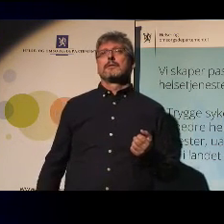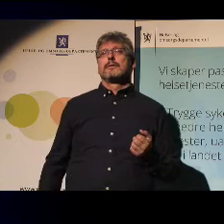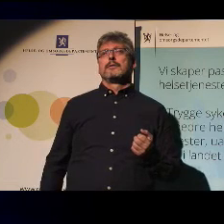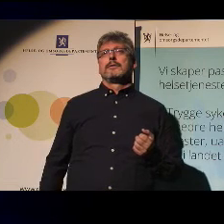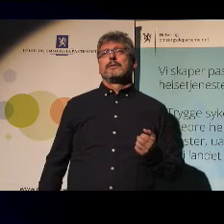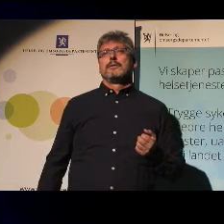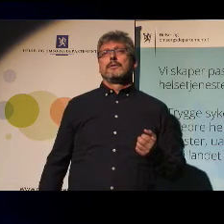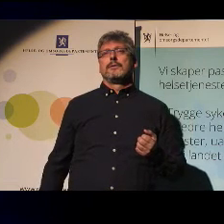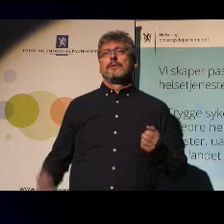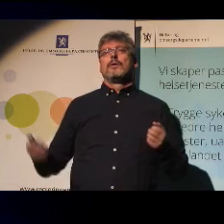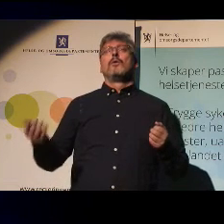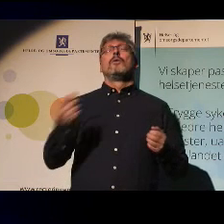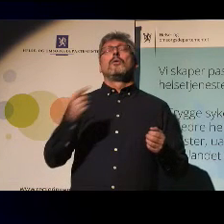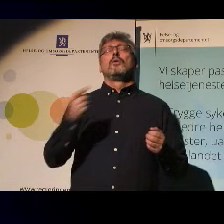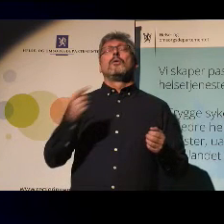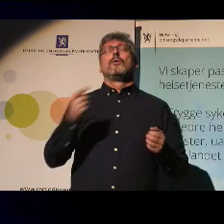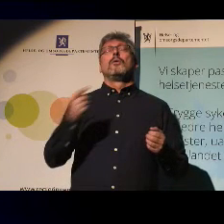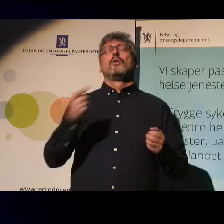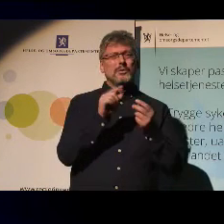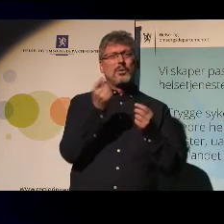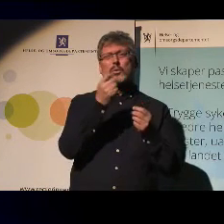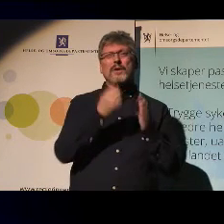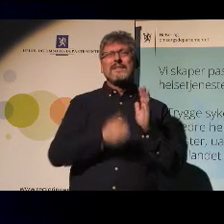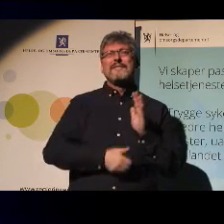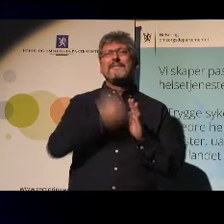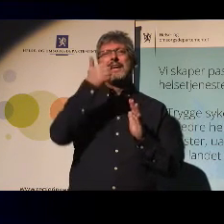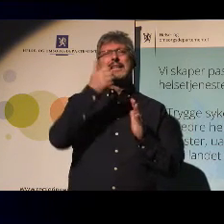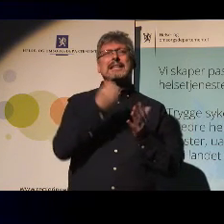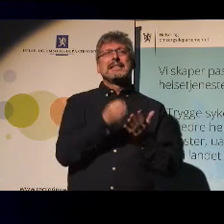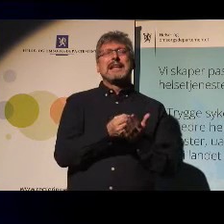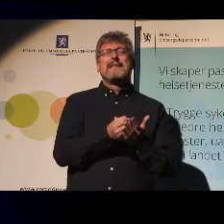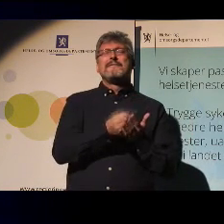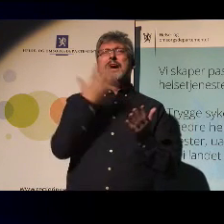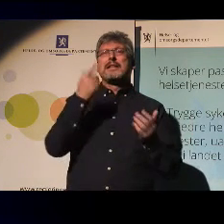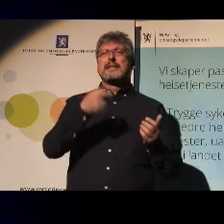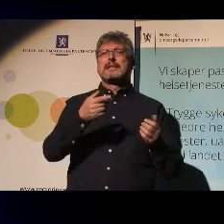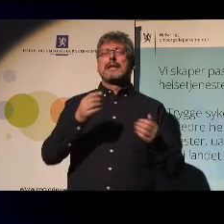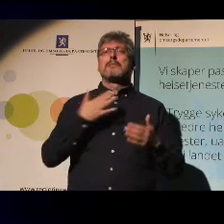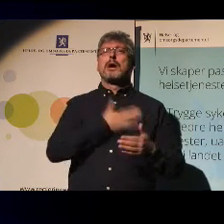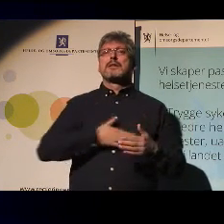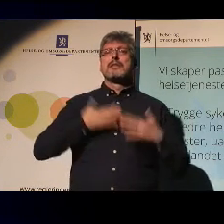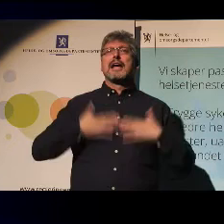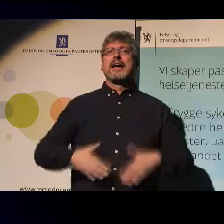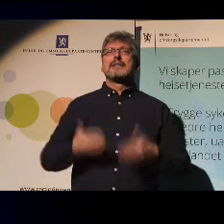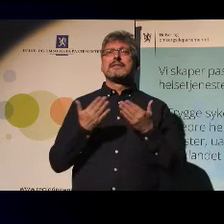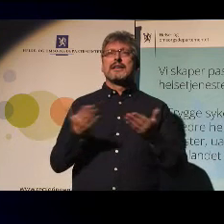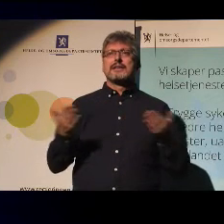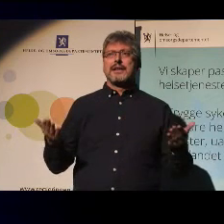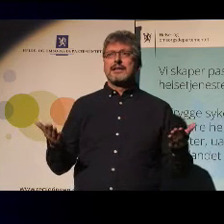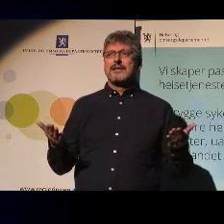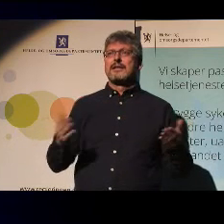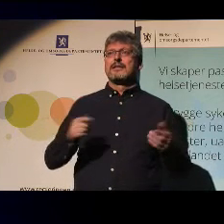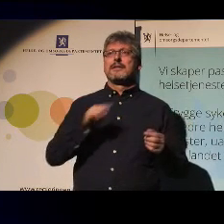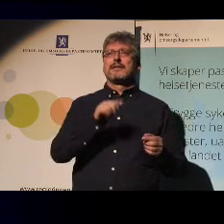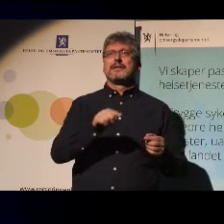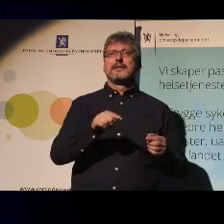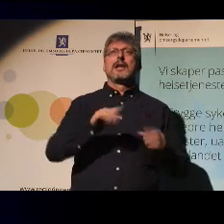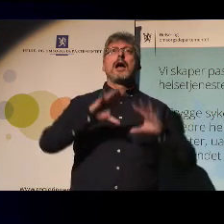vi gjør de viktigste verdiene i pasientens helsetjeneste til allmanns eie.